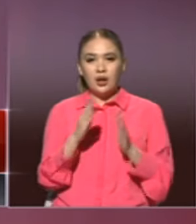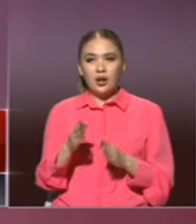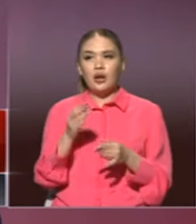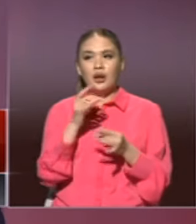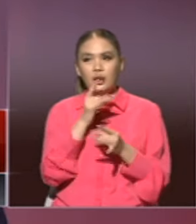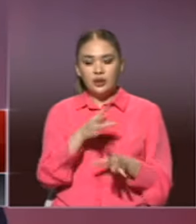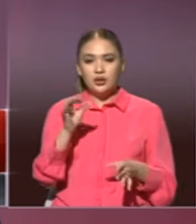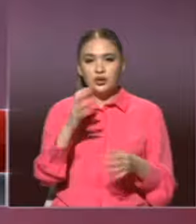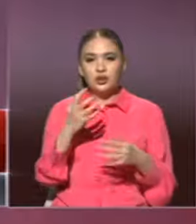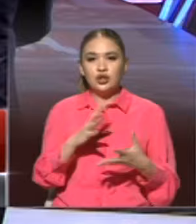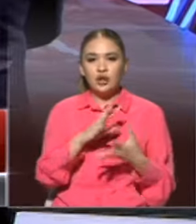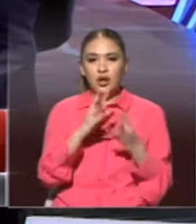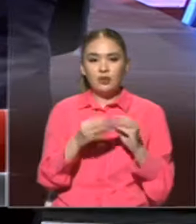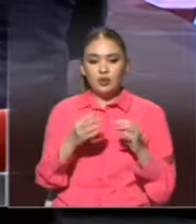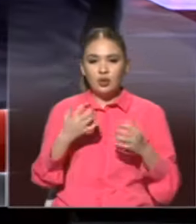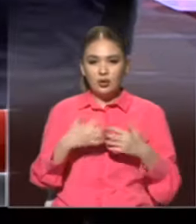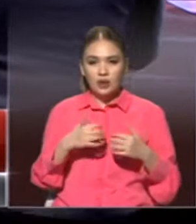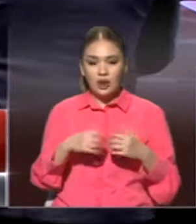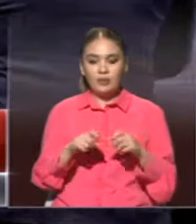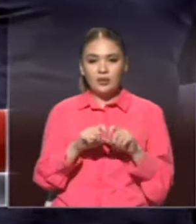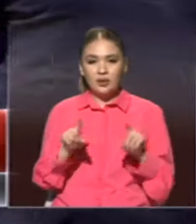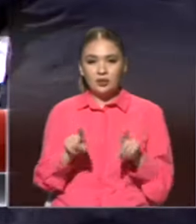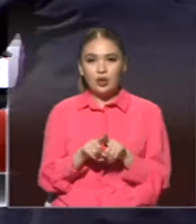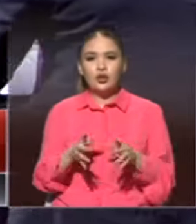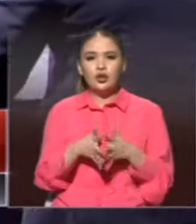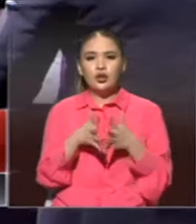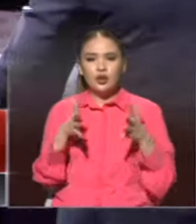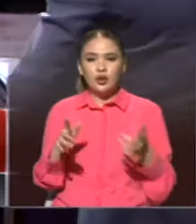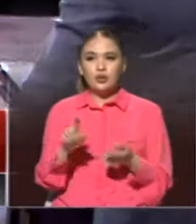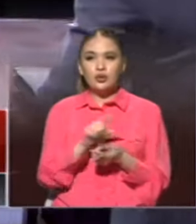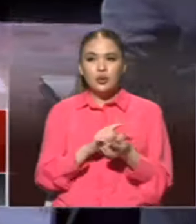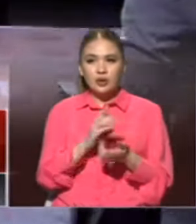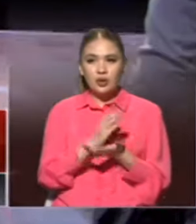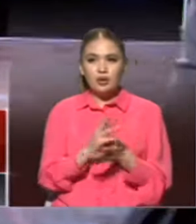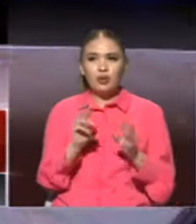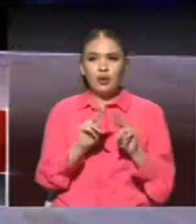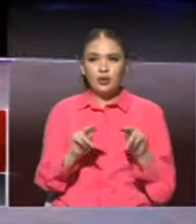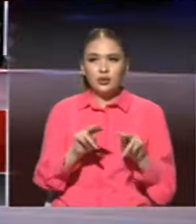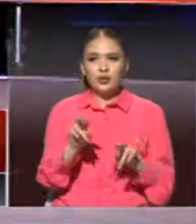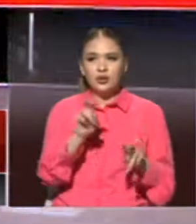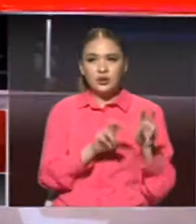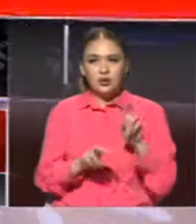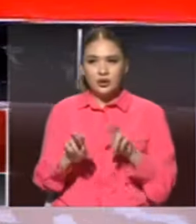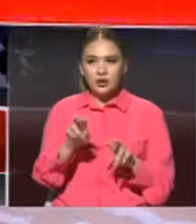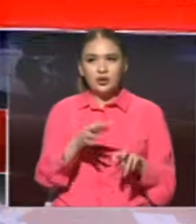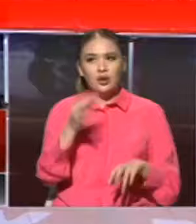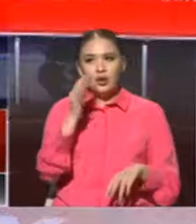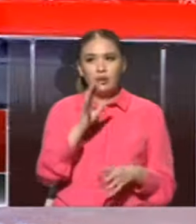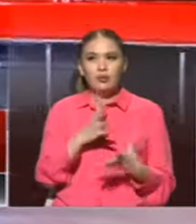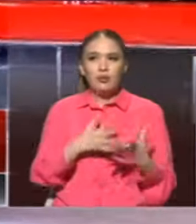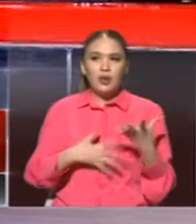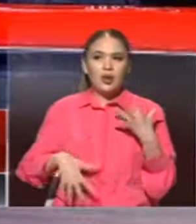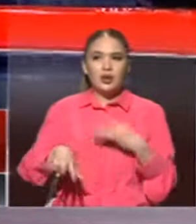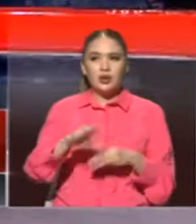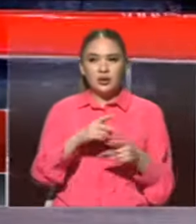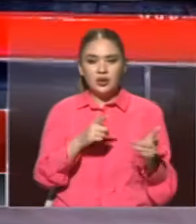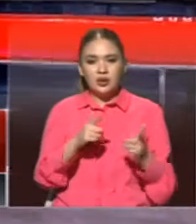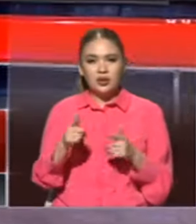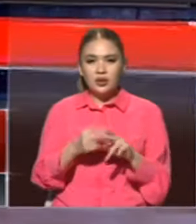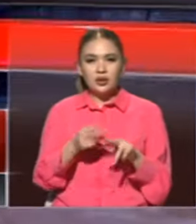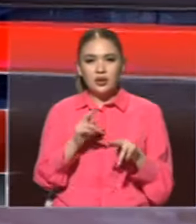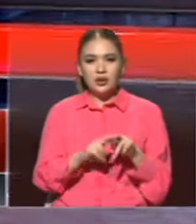кезеңде жалпы орта мектептерде де жаңа үлкен өзгерістер бар. Мұғалімдердің ізденісі, кәсіби оқуы барлығы жаңа дайындықтан өтіп